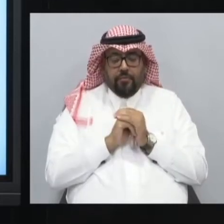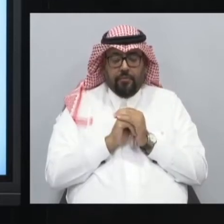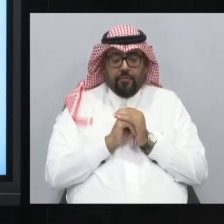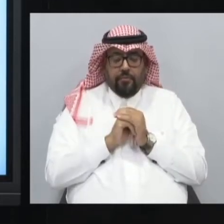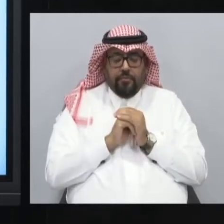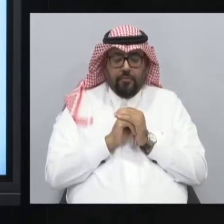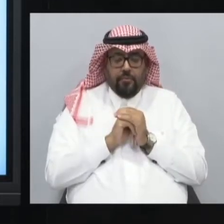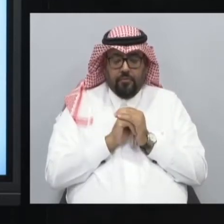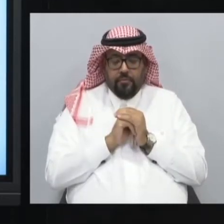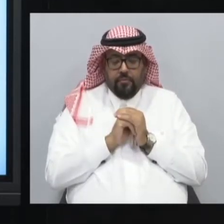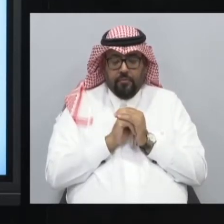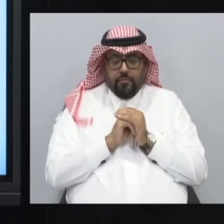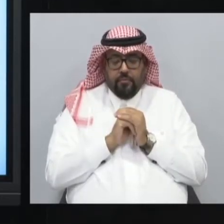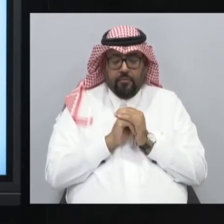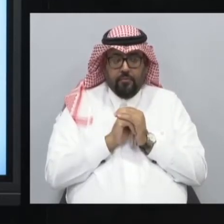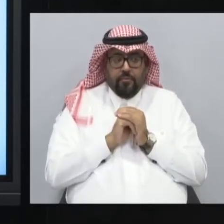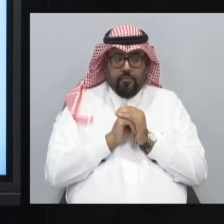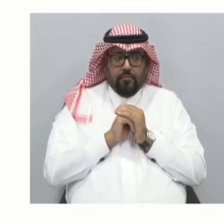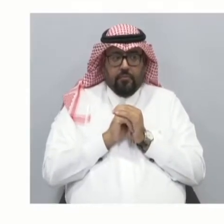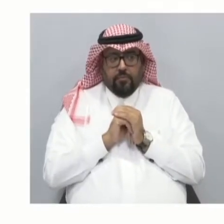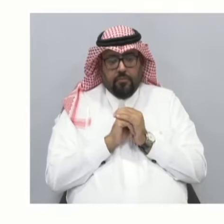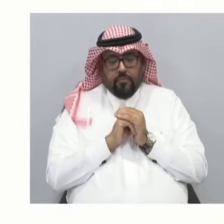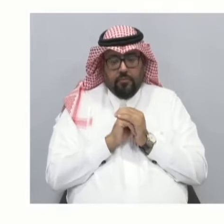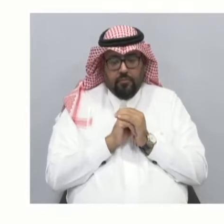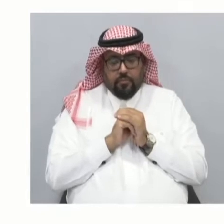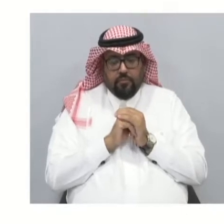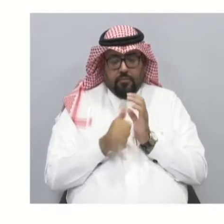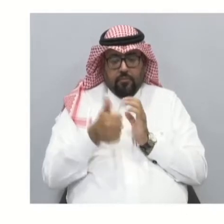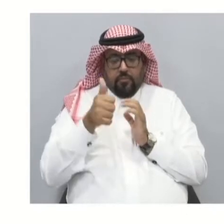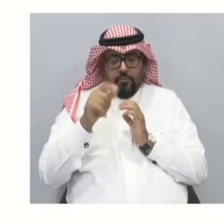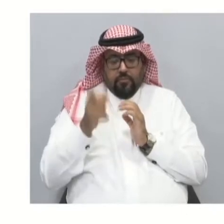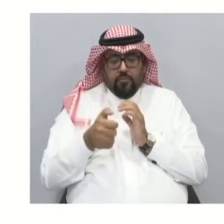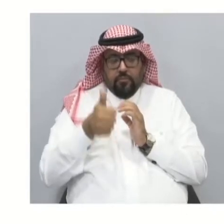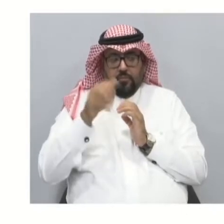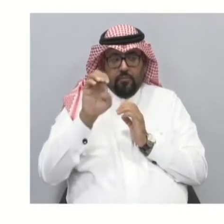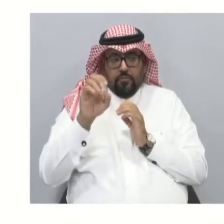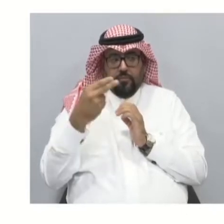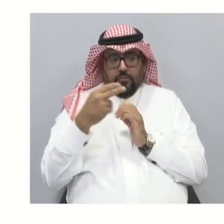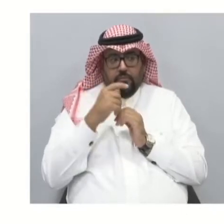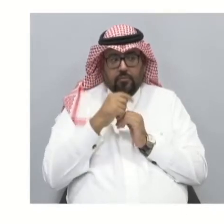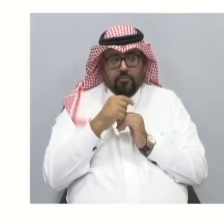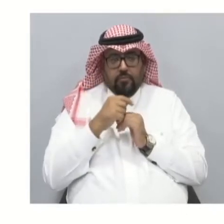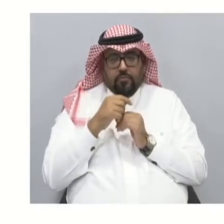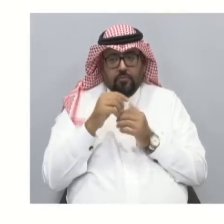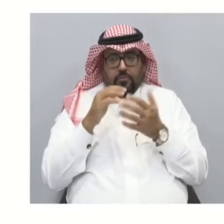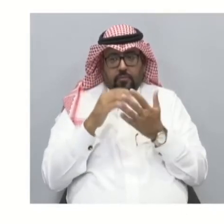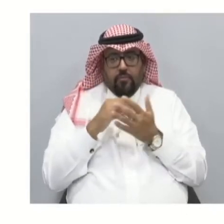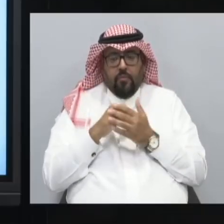هي مرحلة؟ جميل، أنها هو أو هي أراجع. إذن هي خمس خطوات، الخطوة